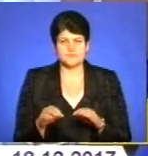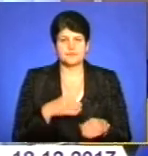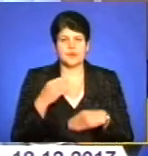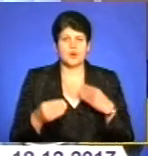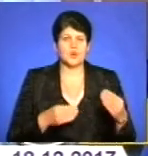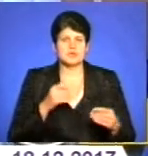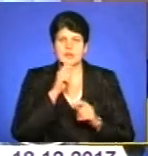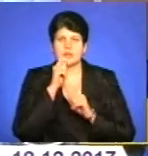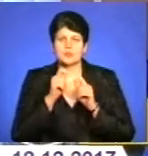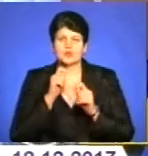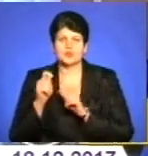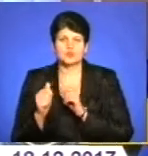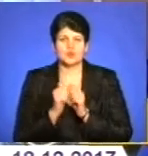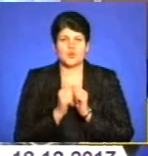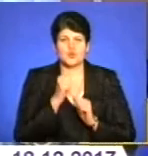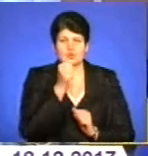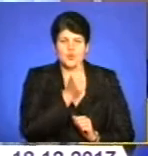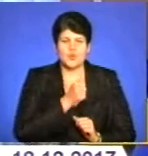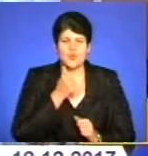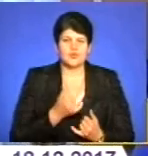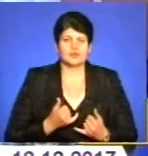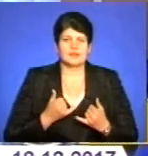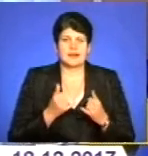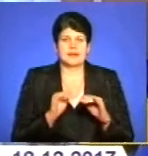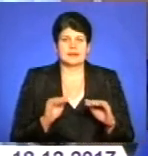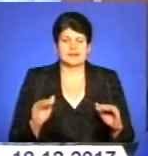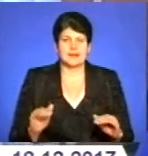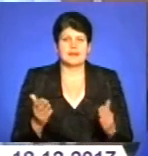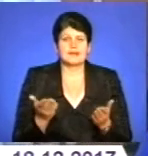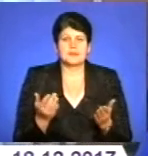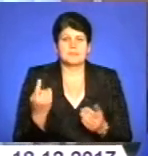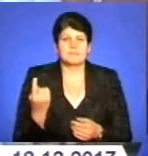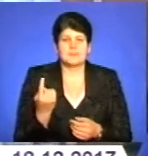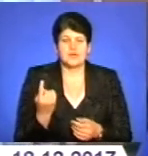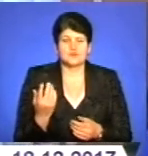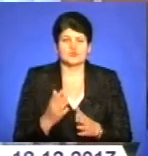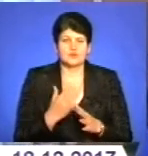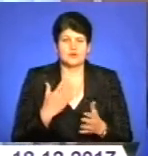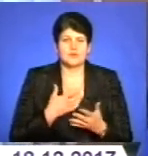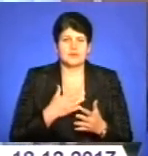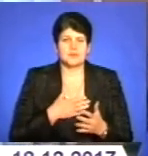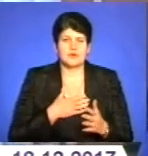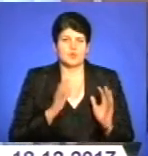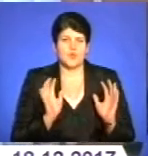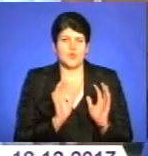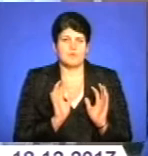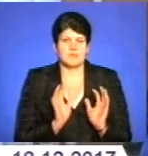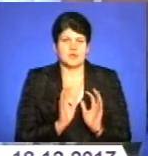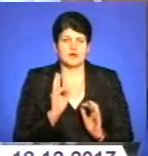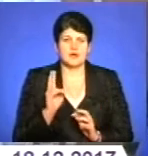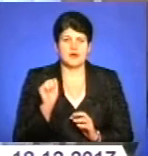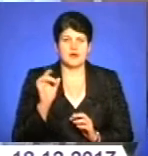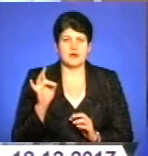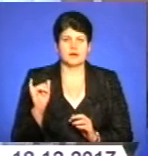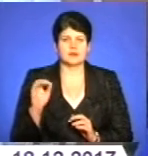роздати подарунки кожного року для дітей, найперше, які є під нашою опікою Карітасу, який